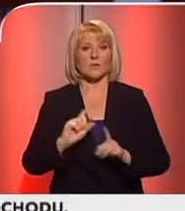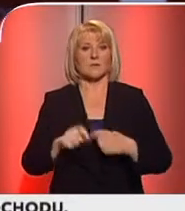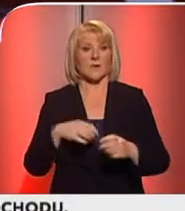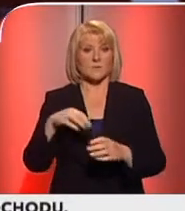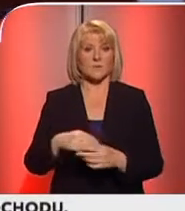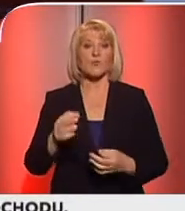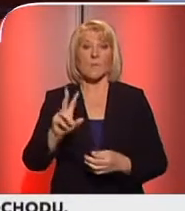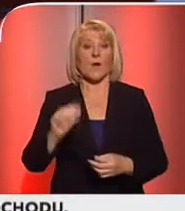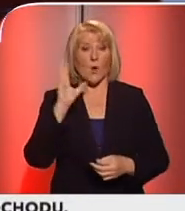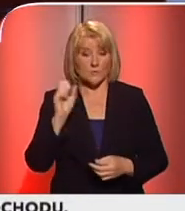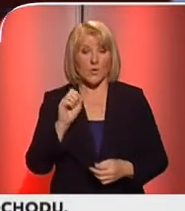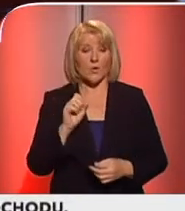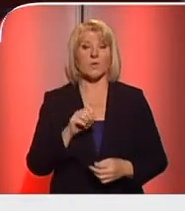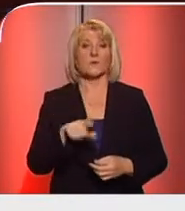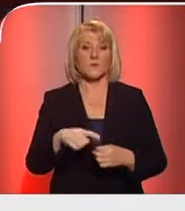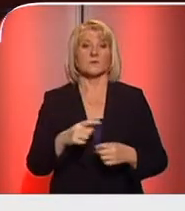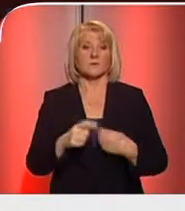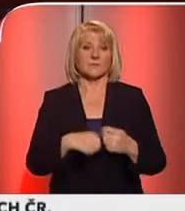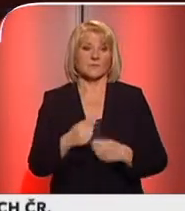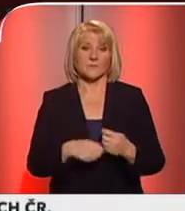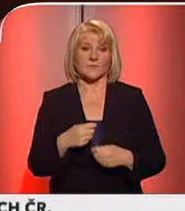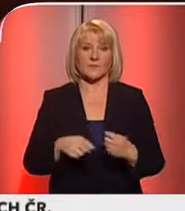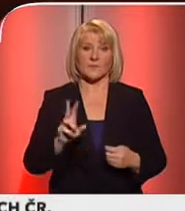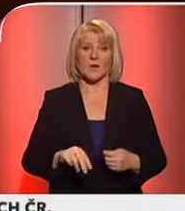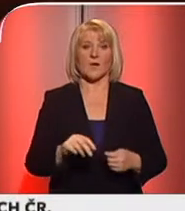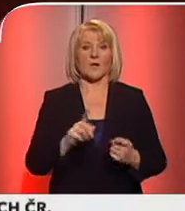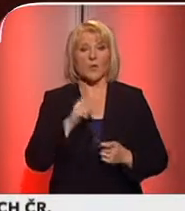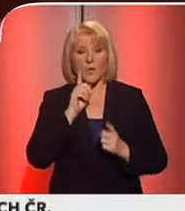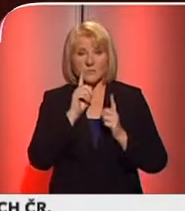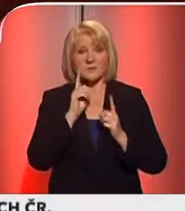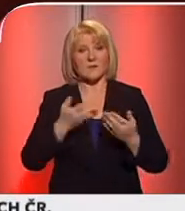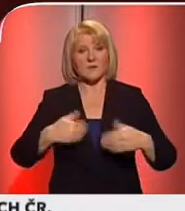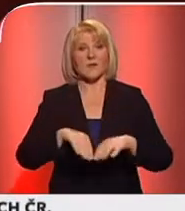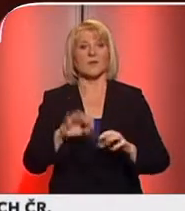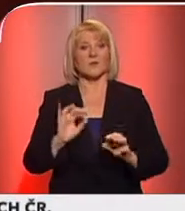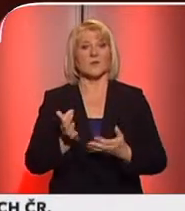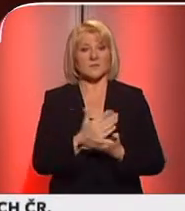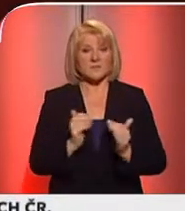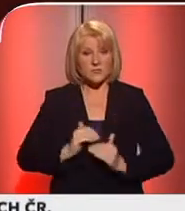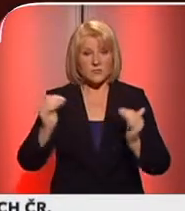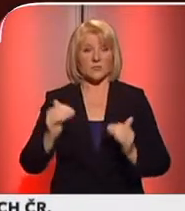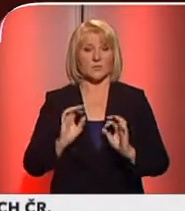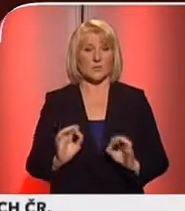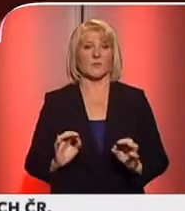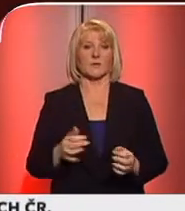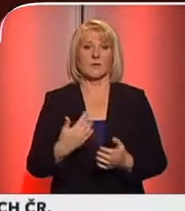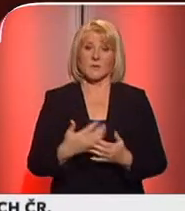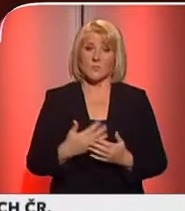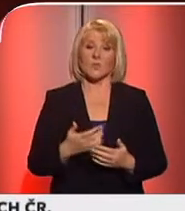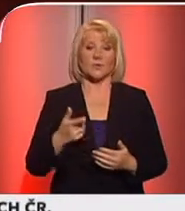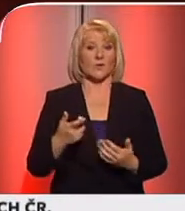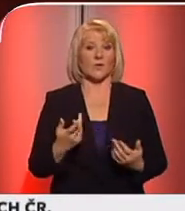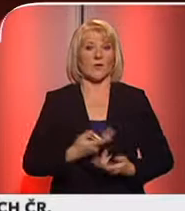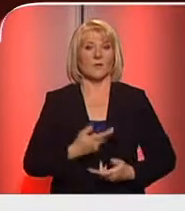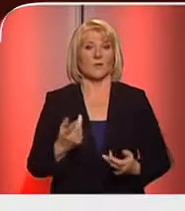působí odbory, tak mají poměrně slušné zajištění nárůstu mest, takže jim se velmi